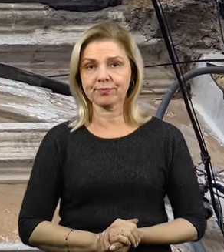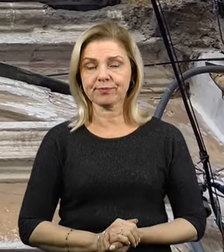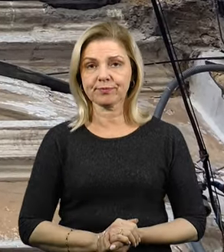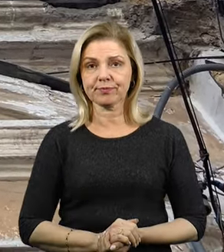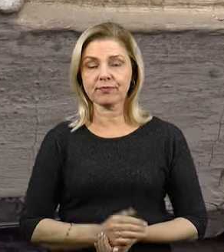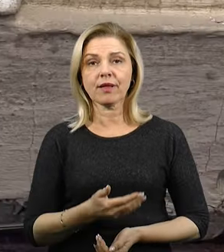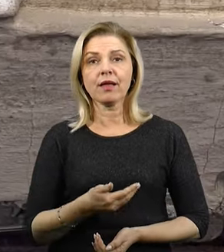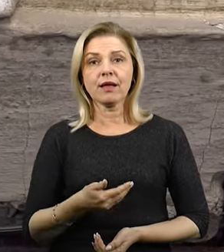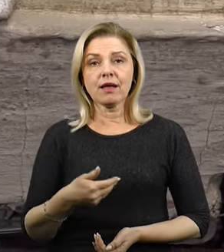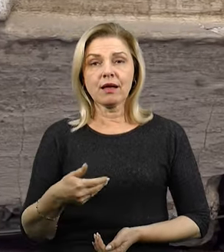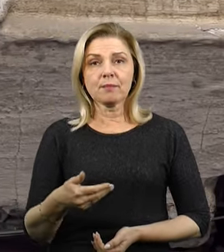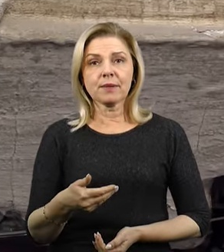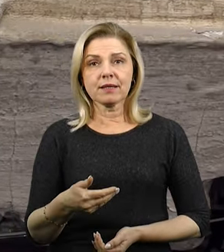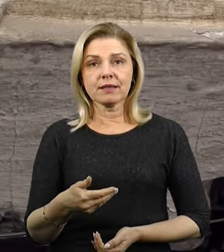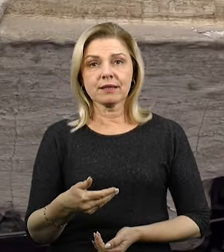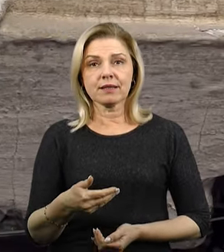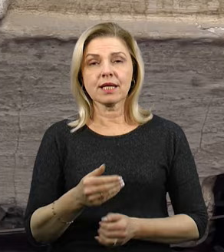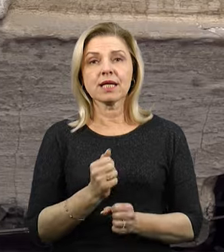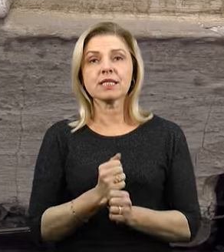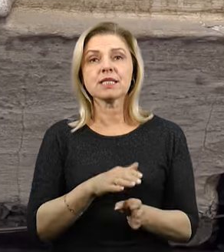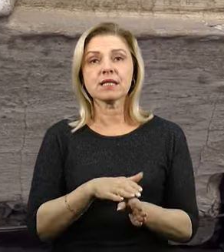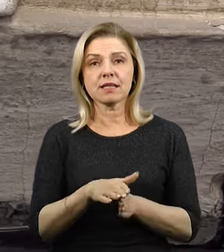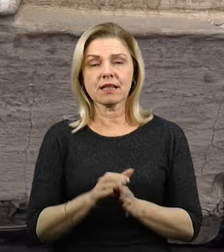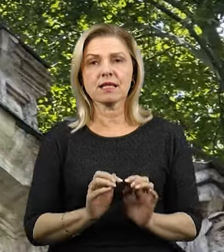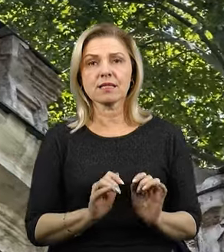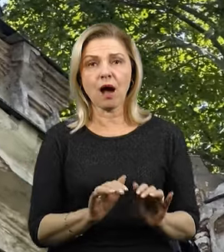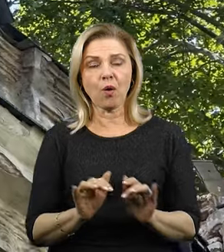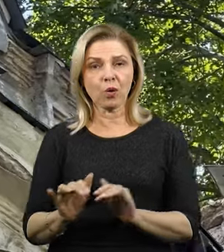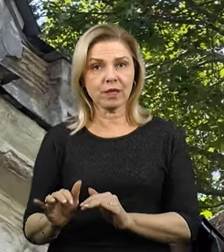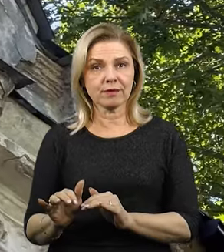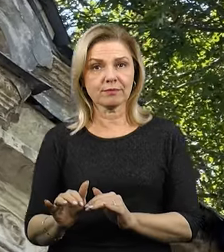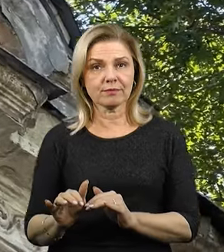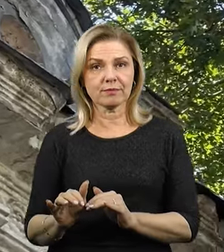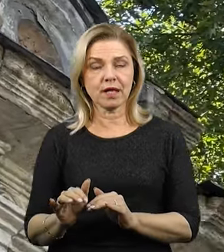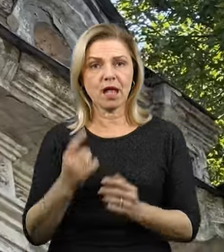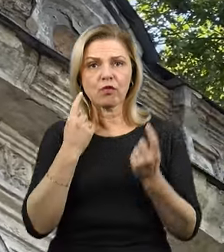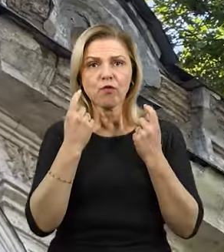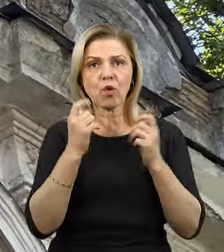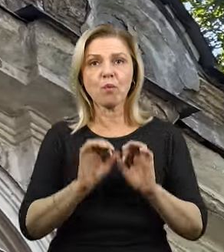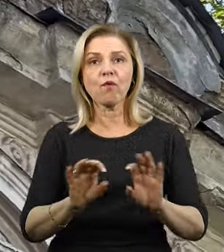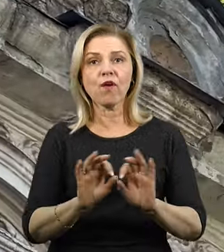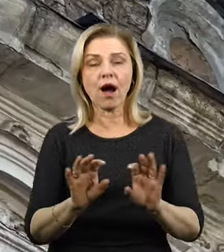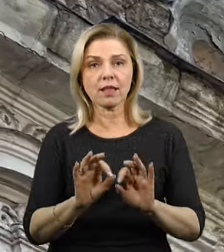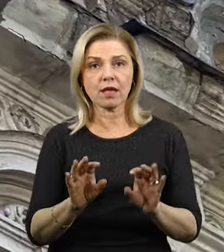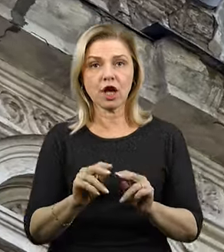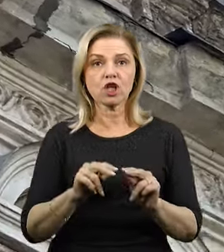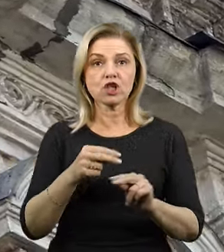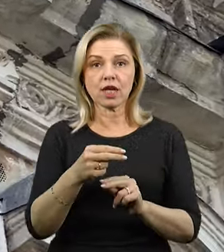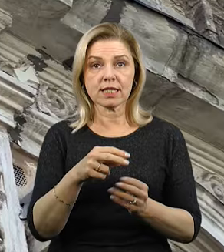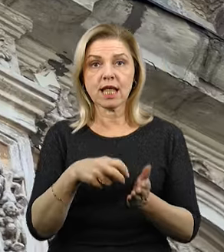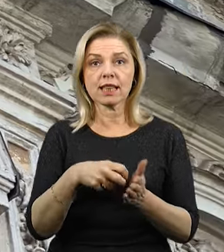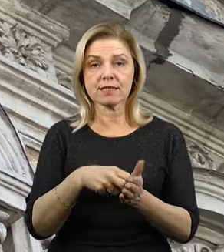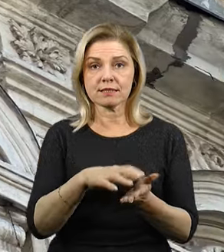з'явилися ми здійснили заходи інформування через